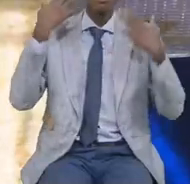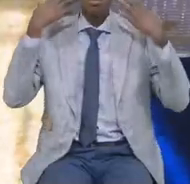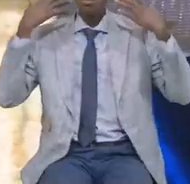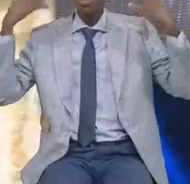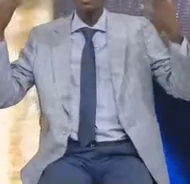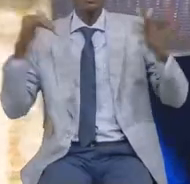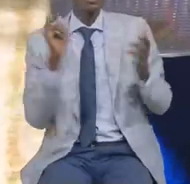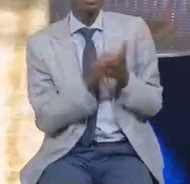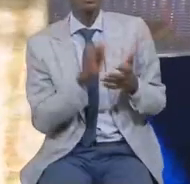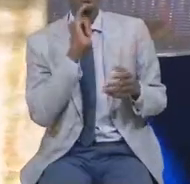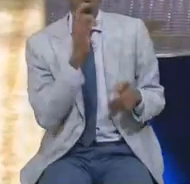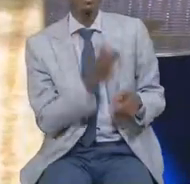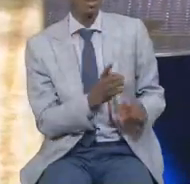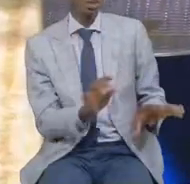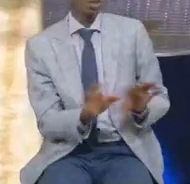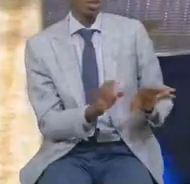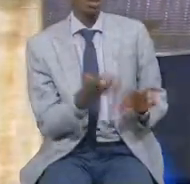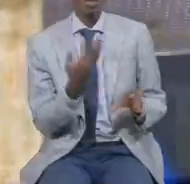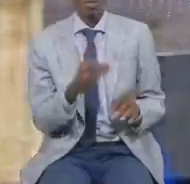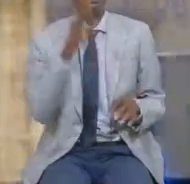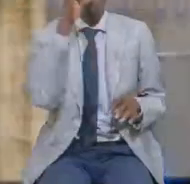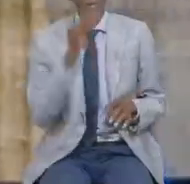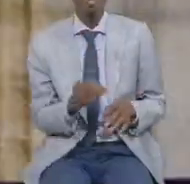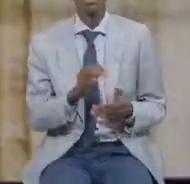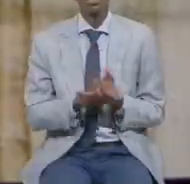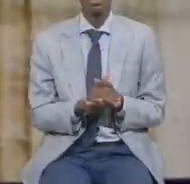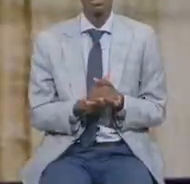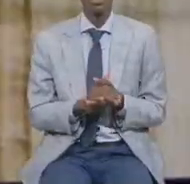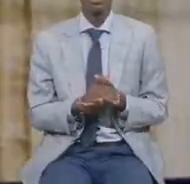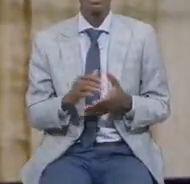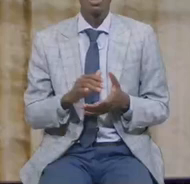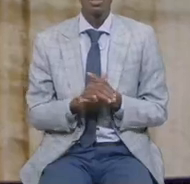d'un homme, c'est l'homme. C'est l'homme